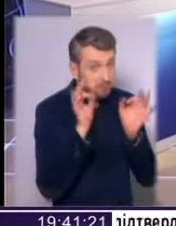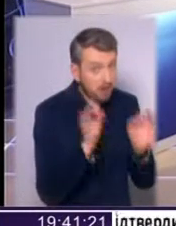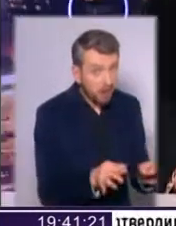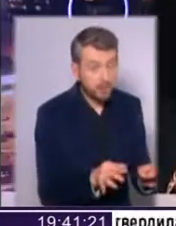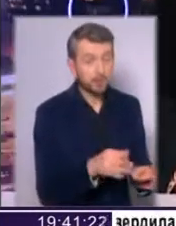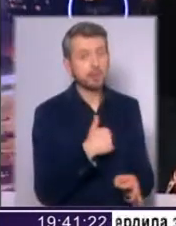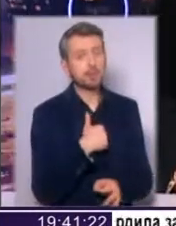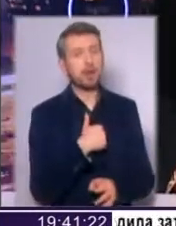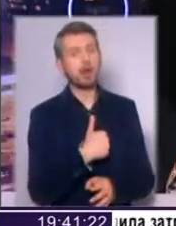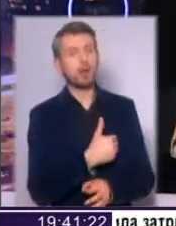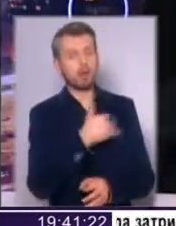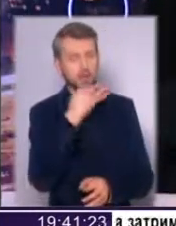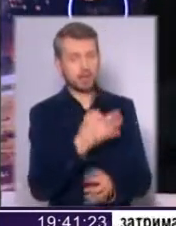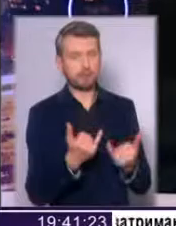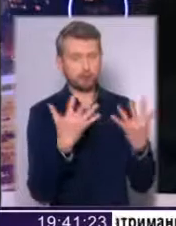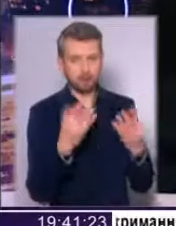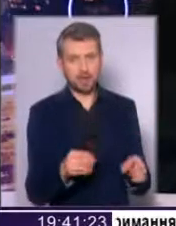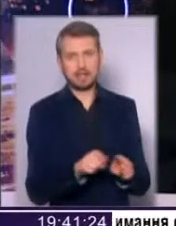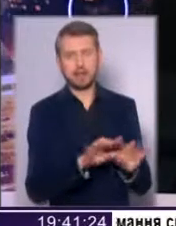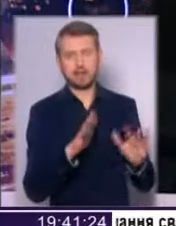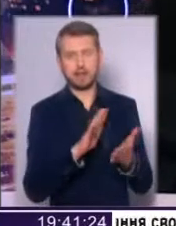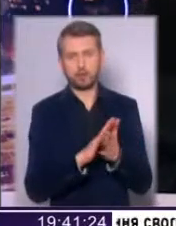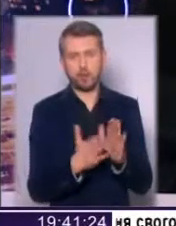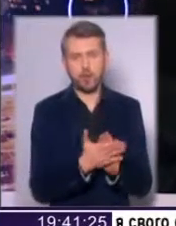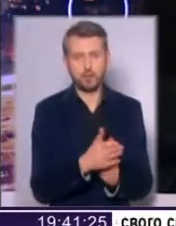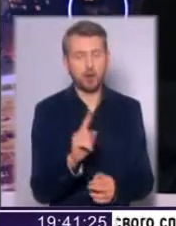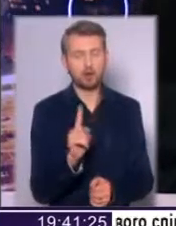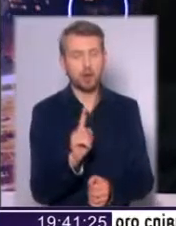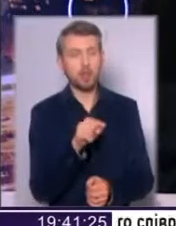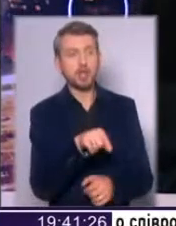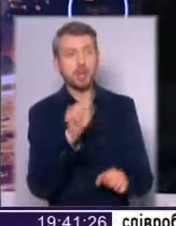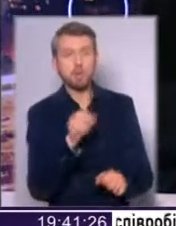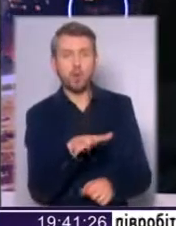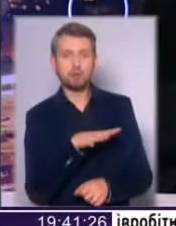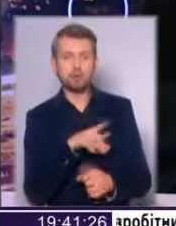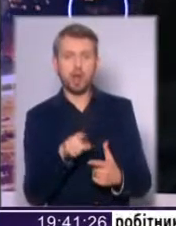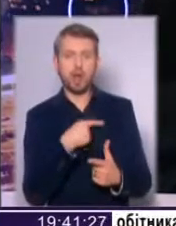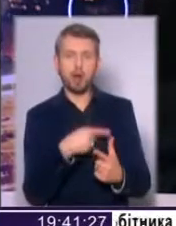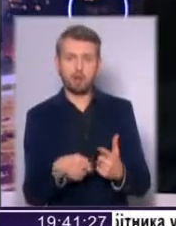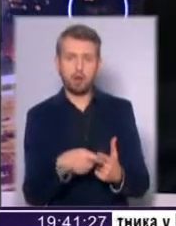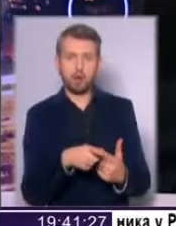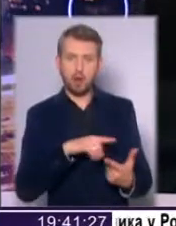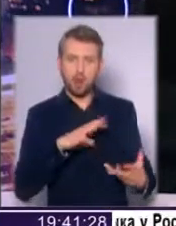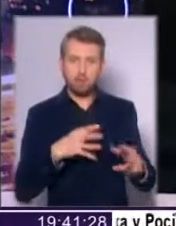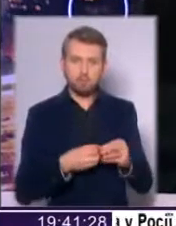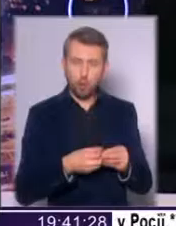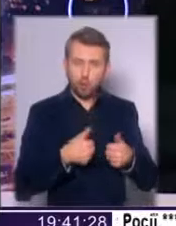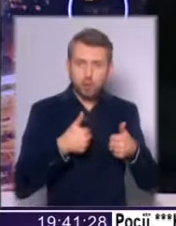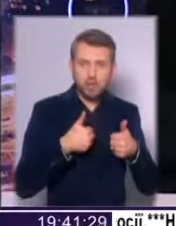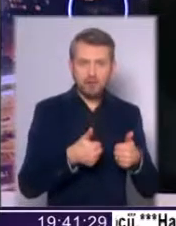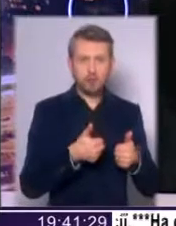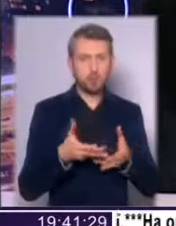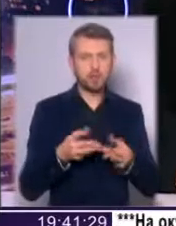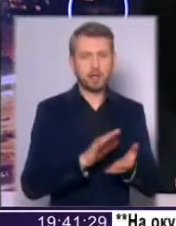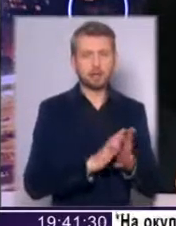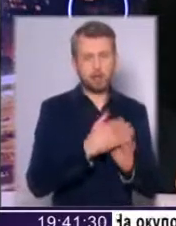на сьогоднішній день так склалася ситуація, що ти можеш бути або продуктивно впливати на